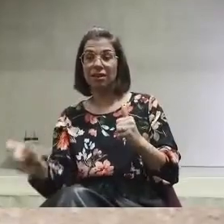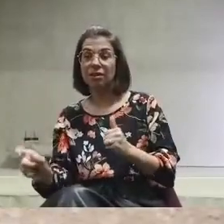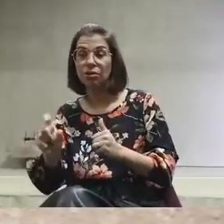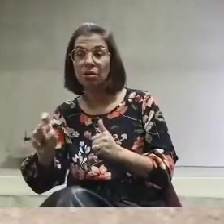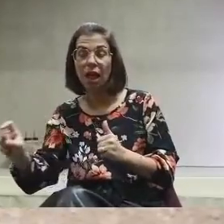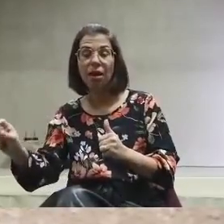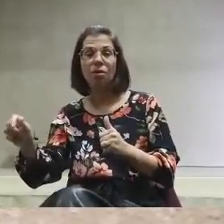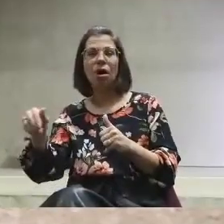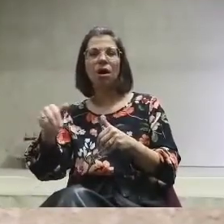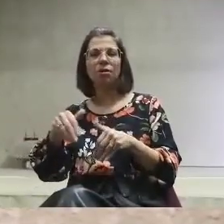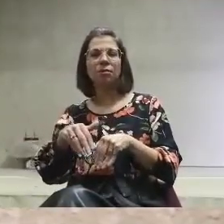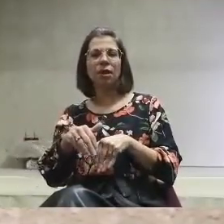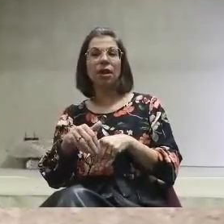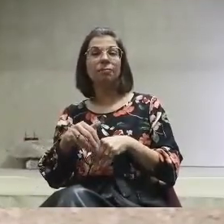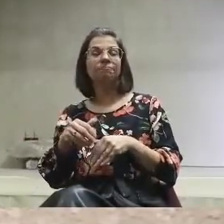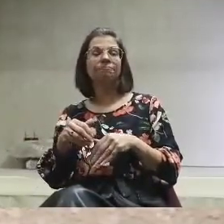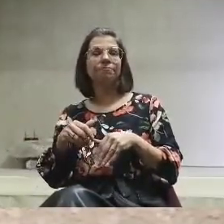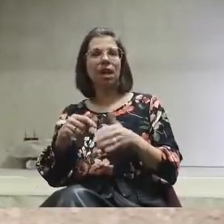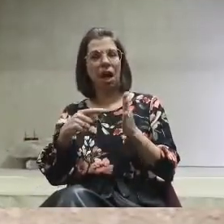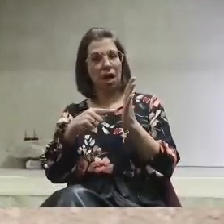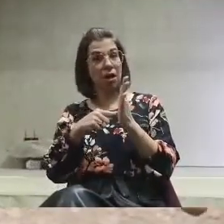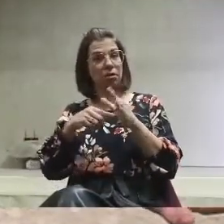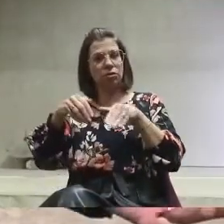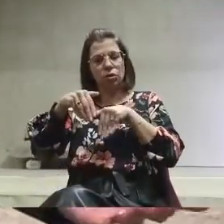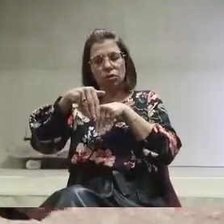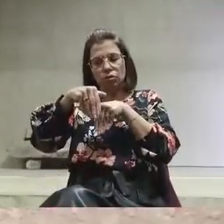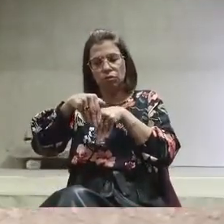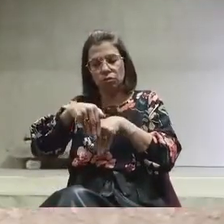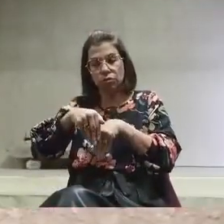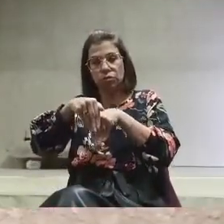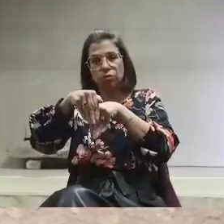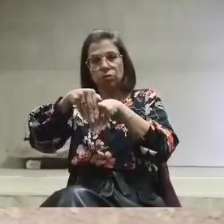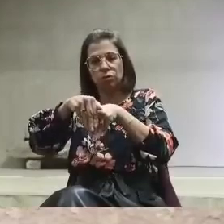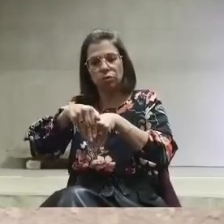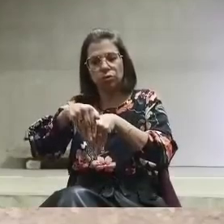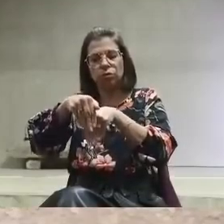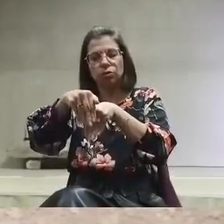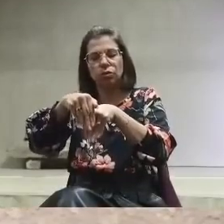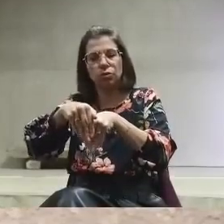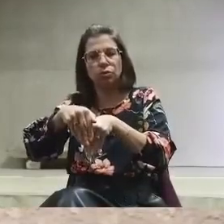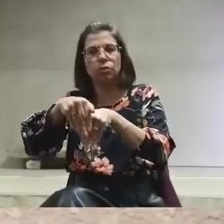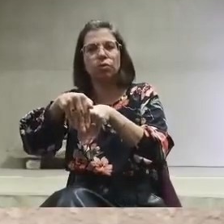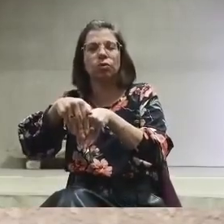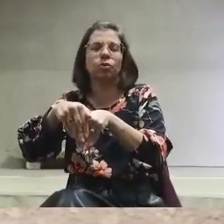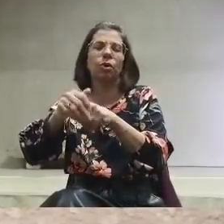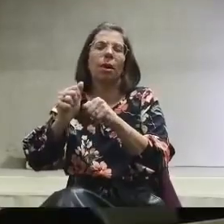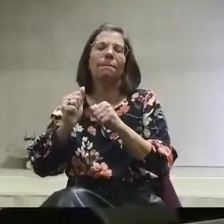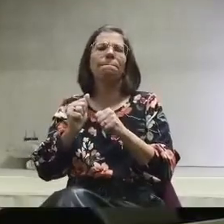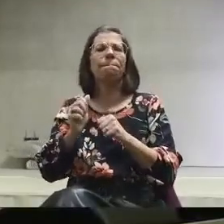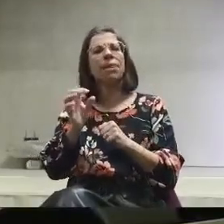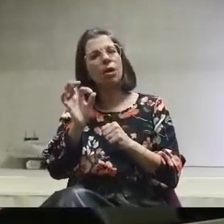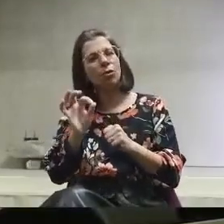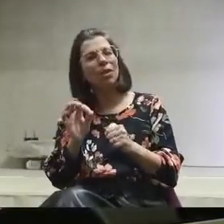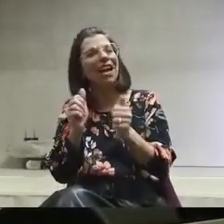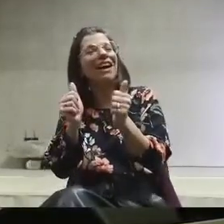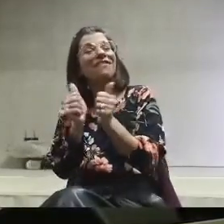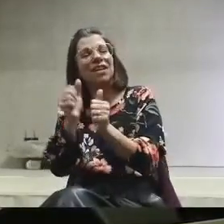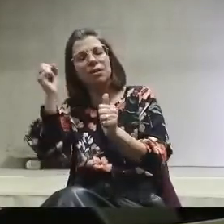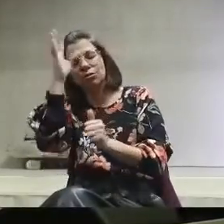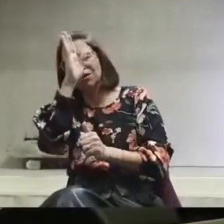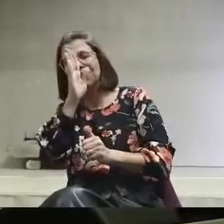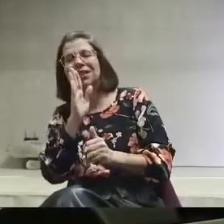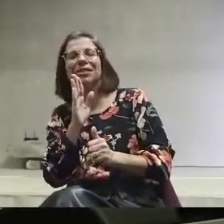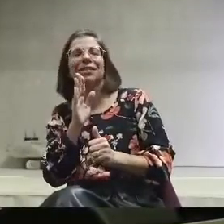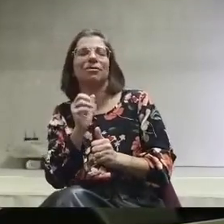avance. Et le Saint-Esprit, et c'est ma prière, que le Saint-Esprit nous révèle pour que nous puissions pleinement